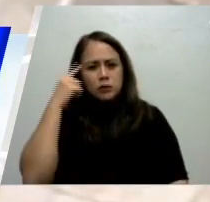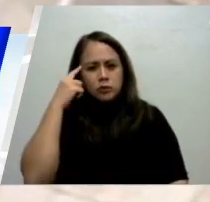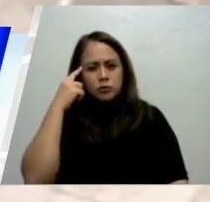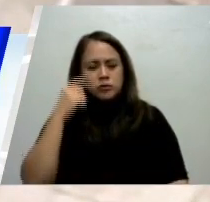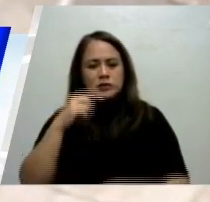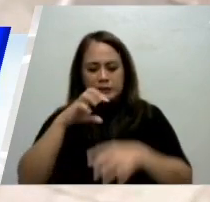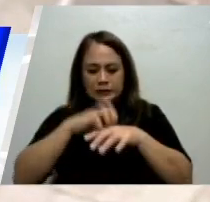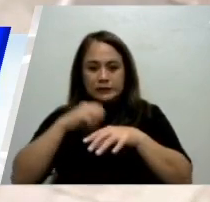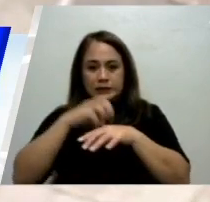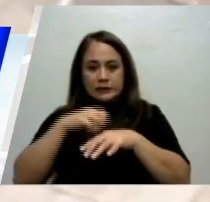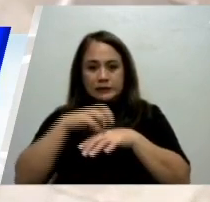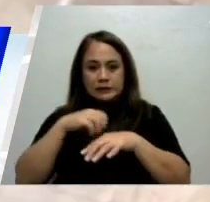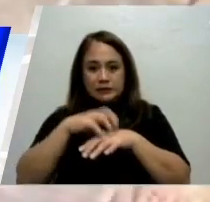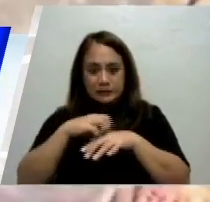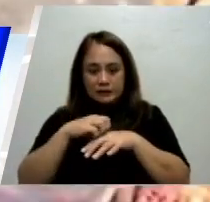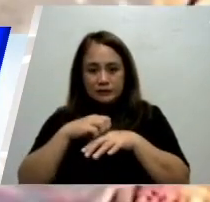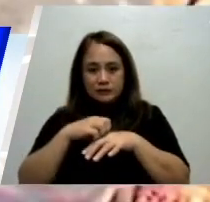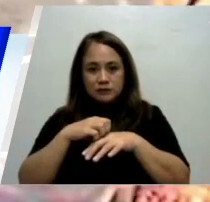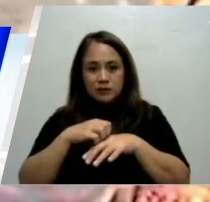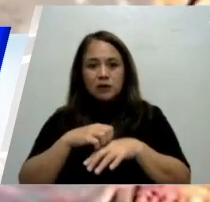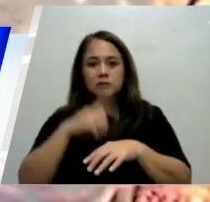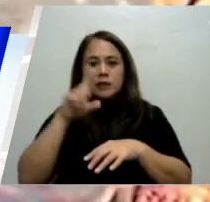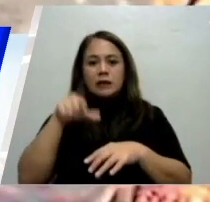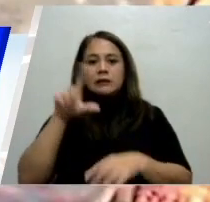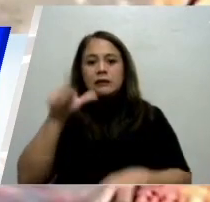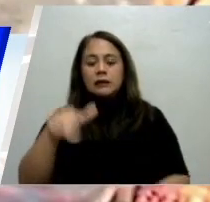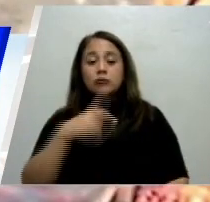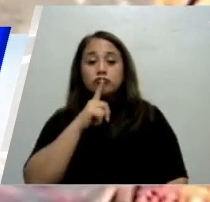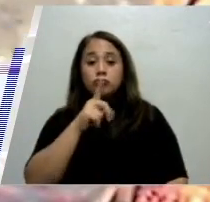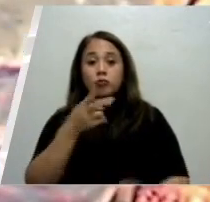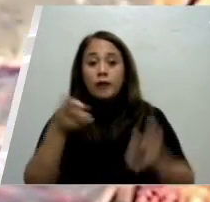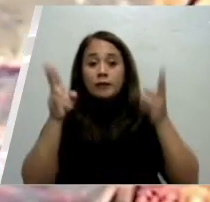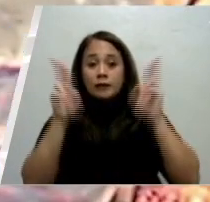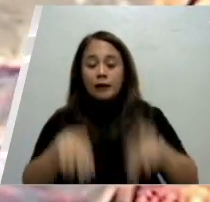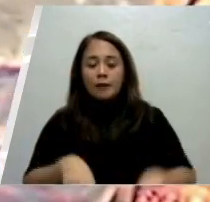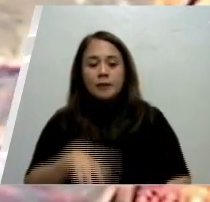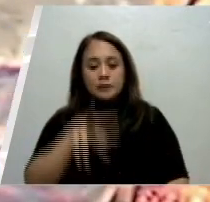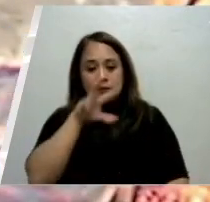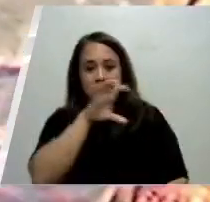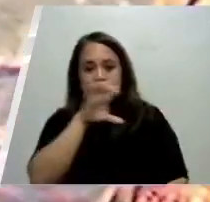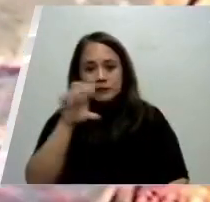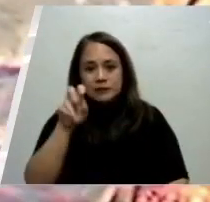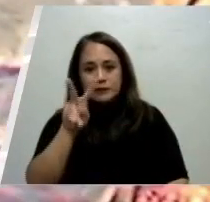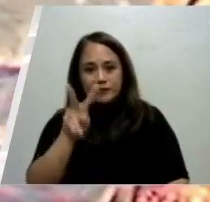ni Heibao ang kable. Pero nalaman nila ang totoong nangyari nang mapanood ang video.